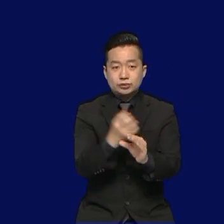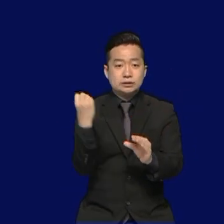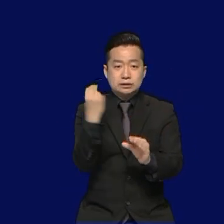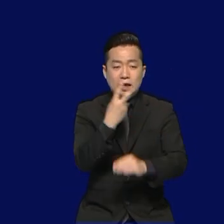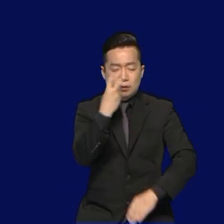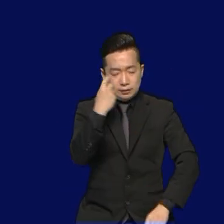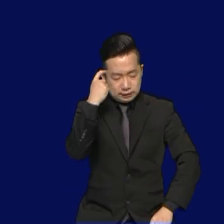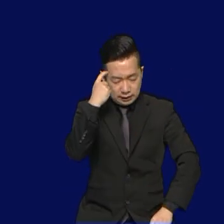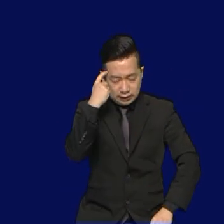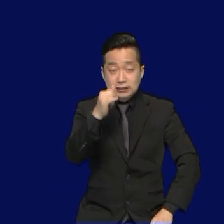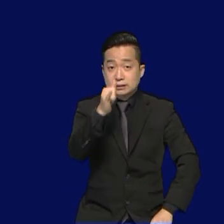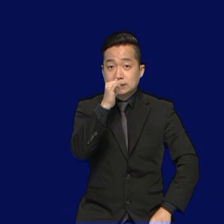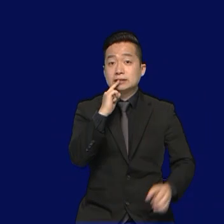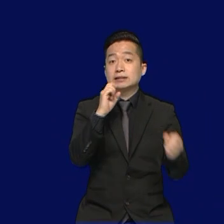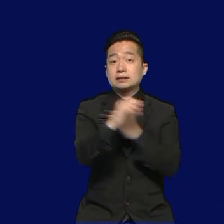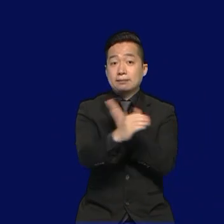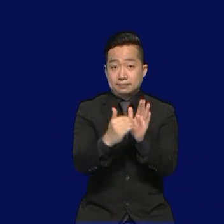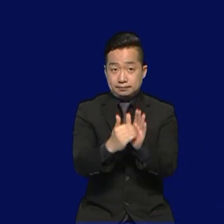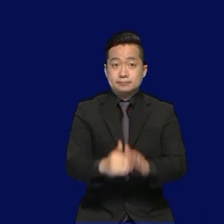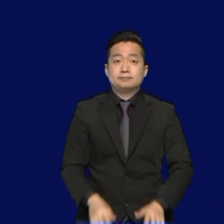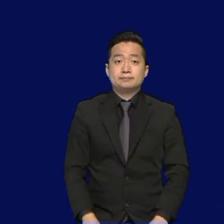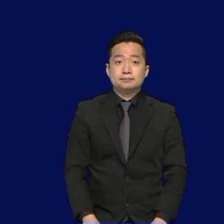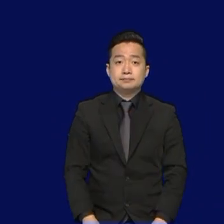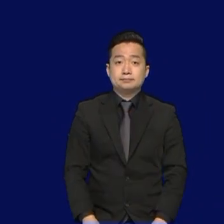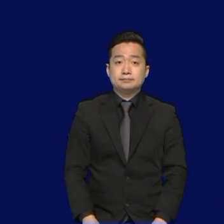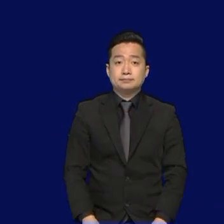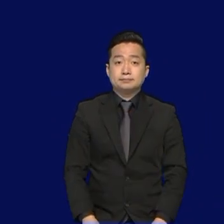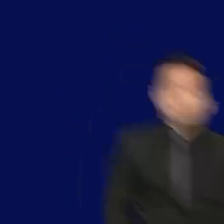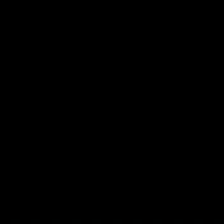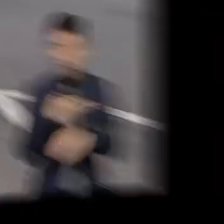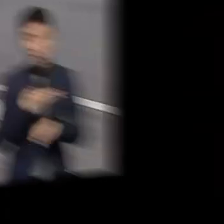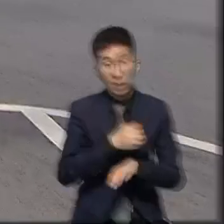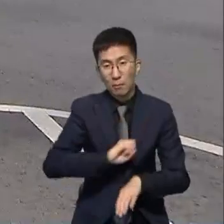재검토 의사가 있다고 답했습니다. SBS 유덕기입니다.